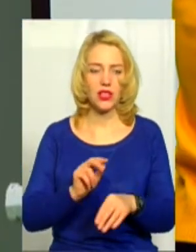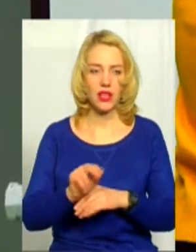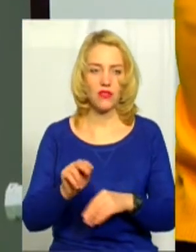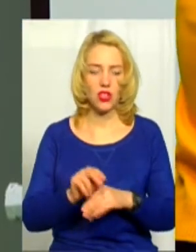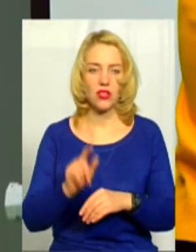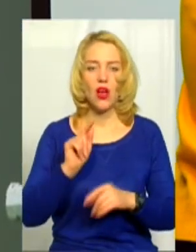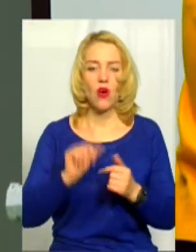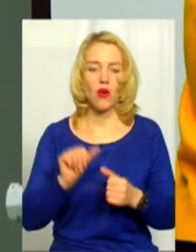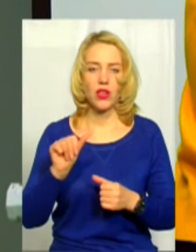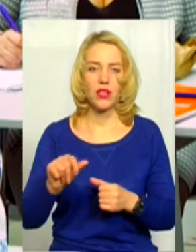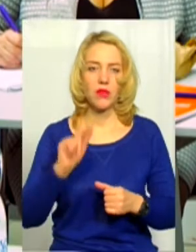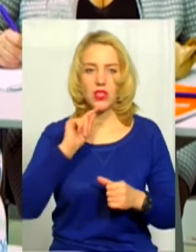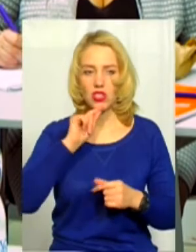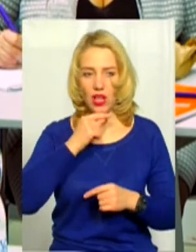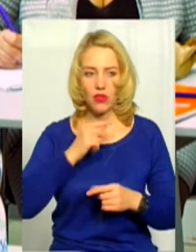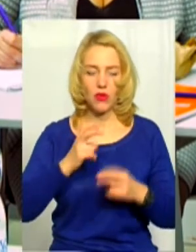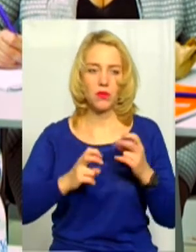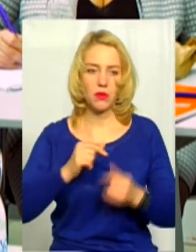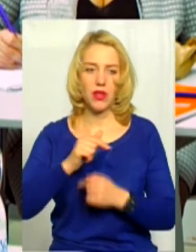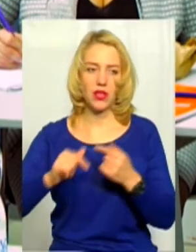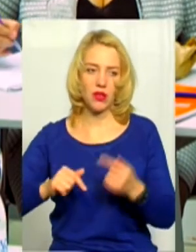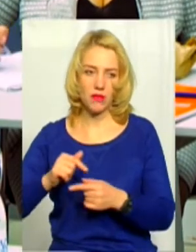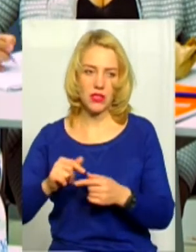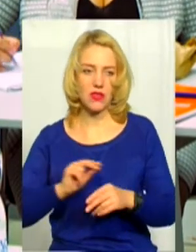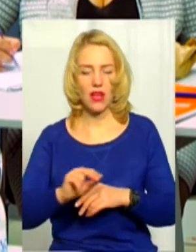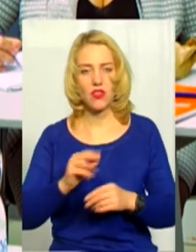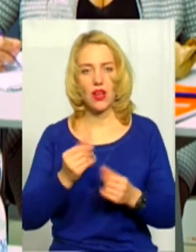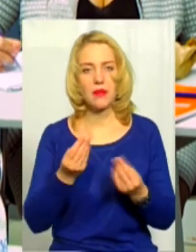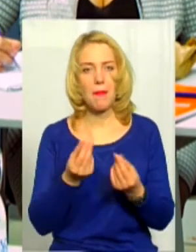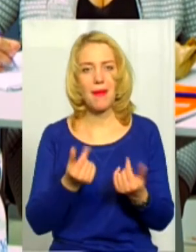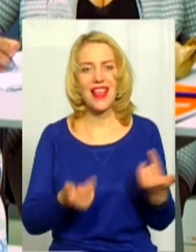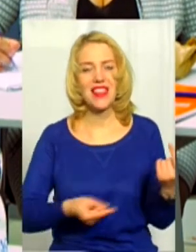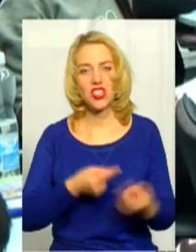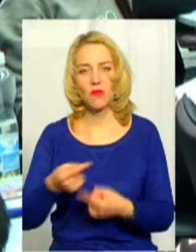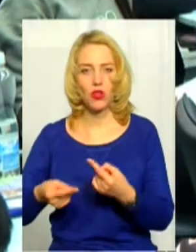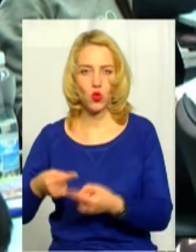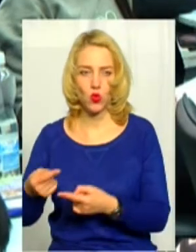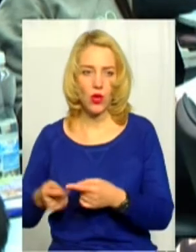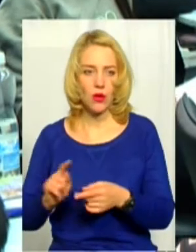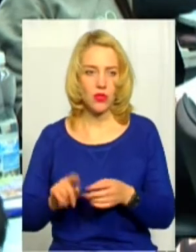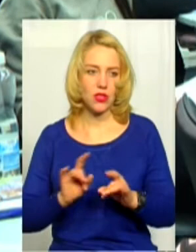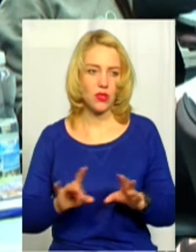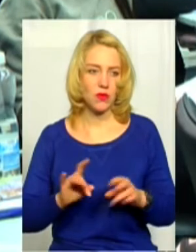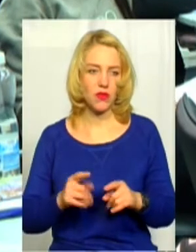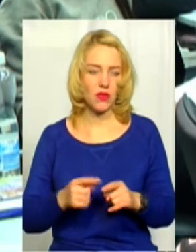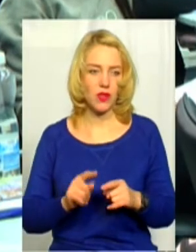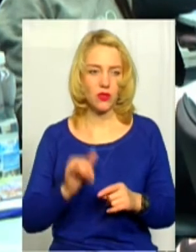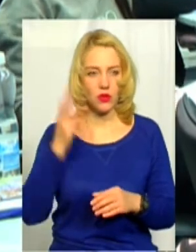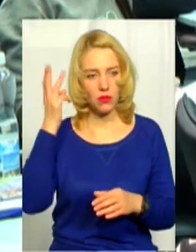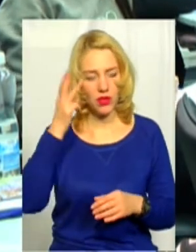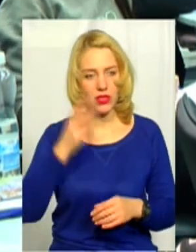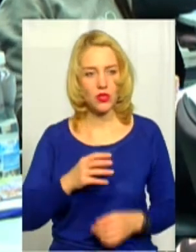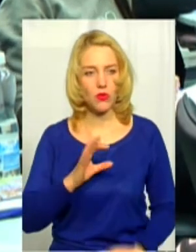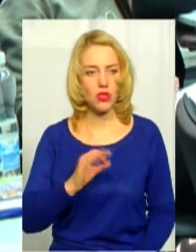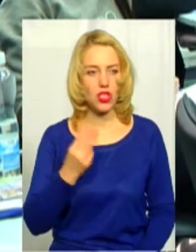підприємці вчать фінансові грамотності і менеджменту, зазначає координатор навчальної програми від Центру інформаційної підтримки бізнесу в місті Хмельницькому